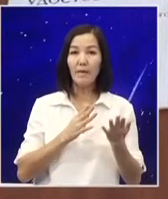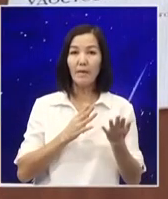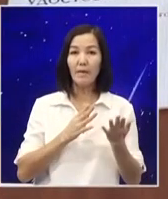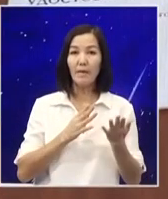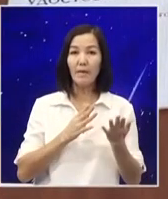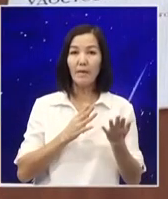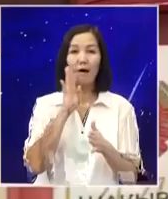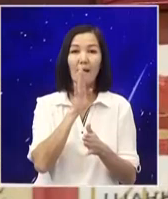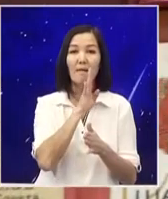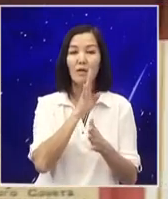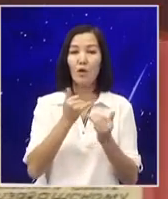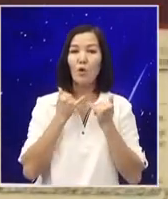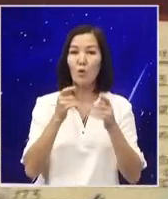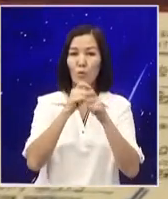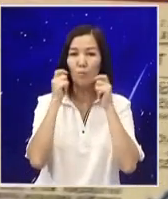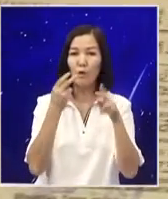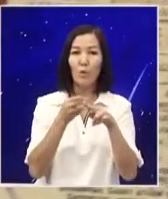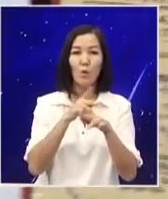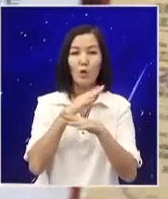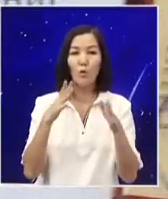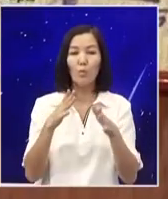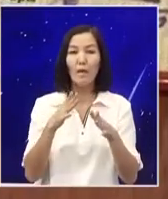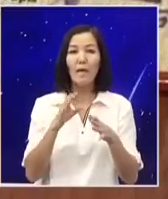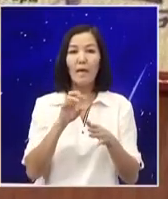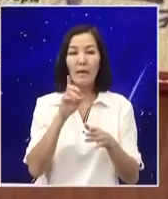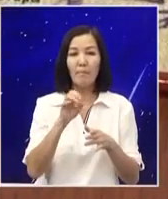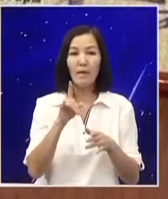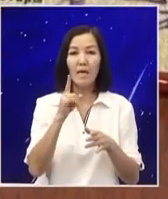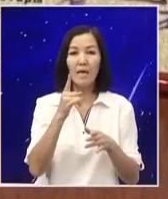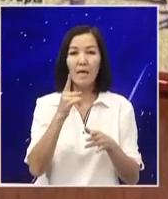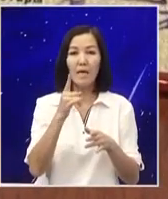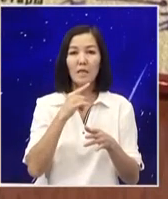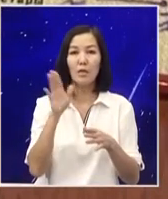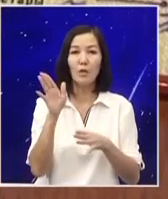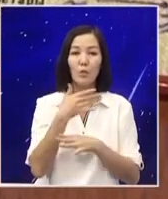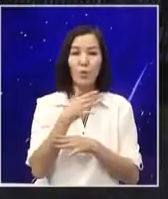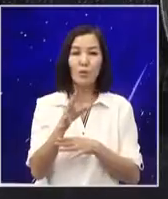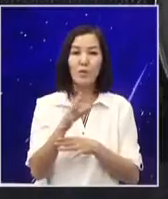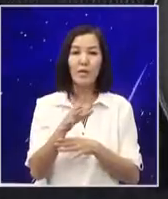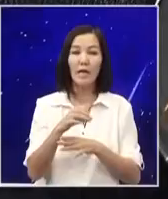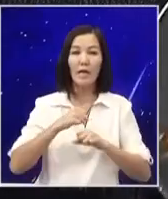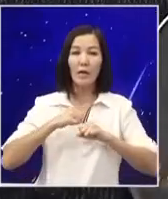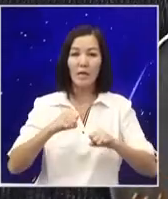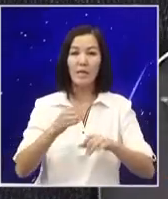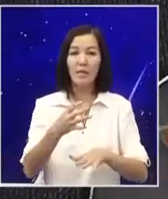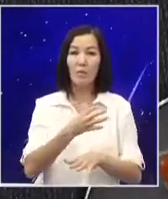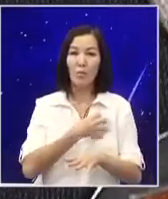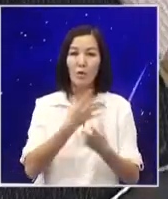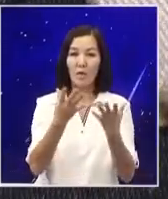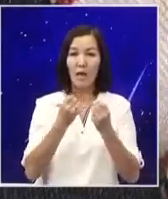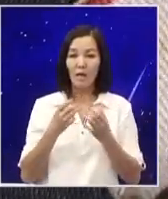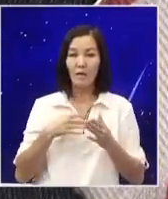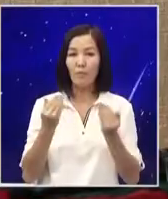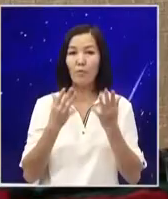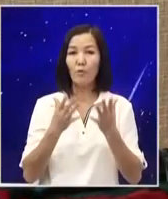ананы құрметтен де кем қылмады. Еңбек қызылту Ленин ордендерін тақты. Ерен еңбек ерлетті.